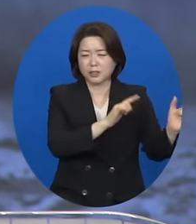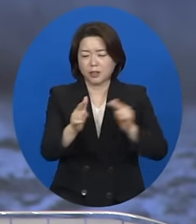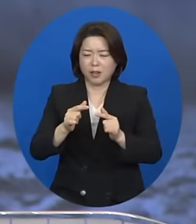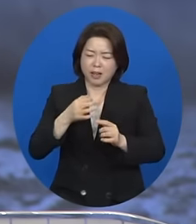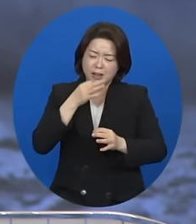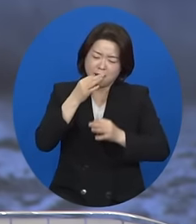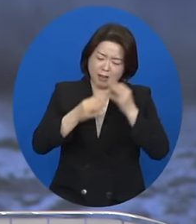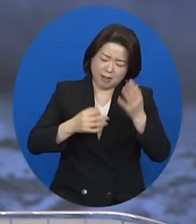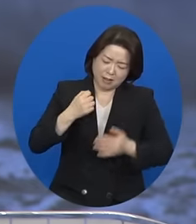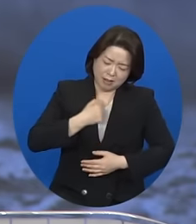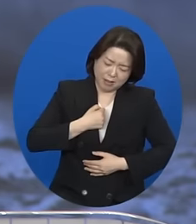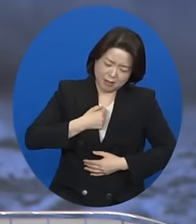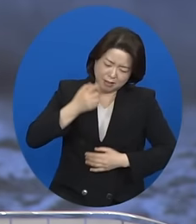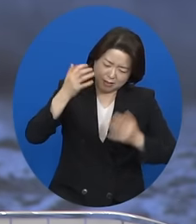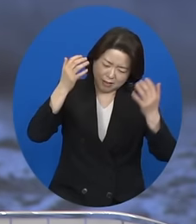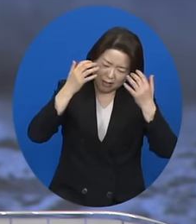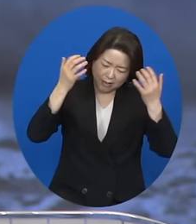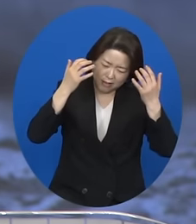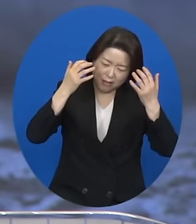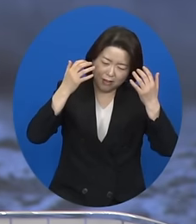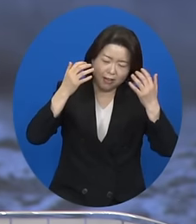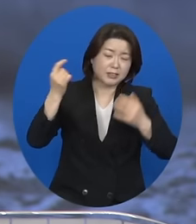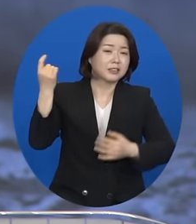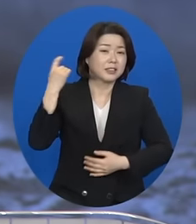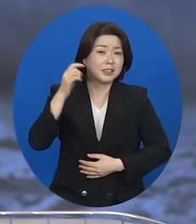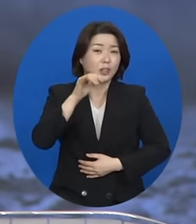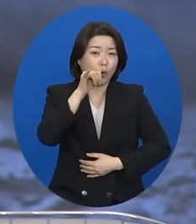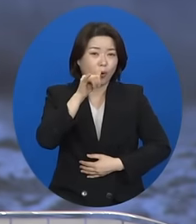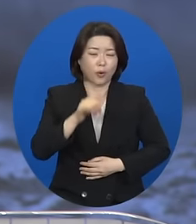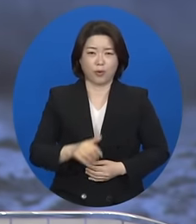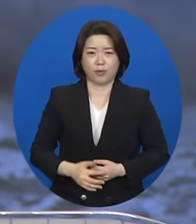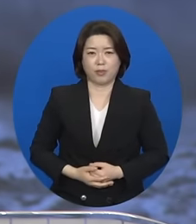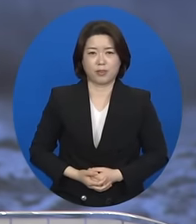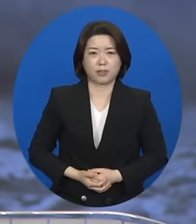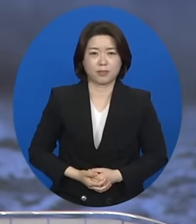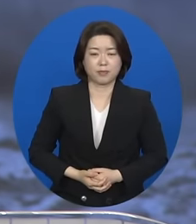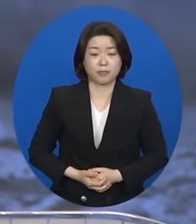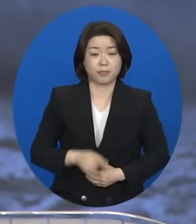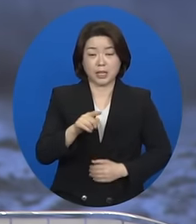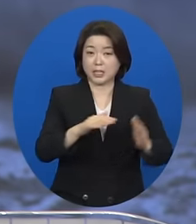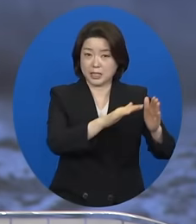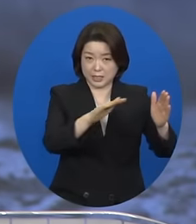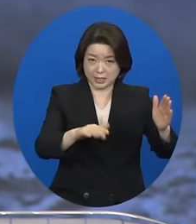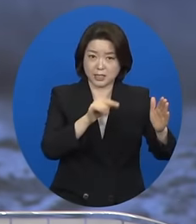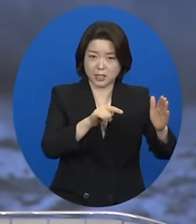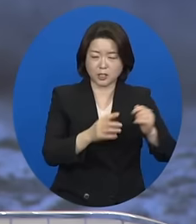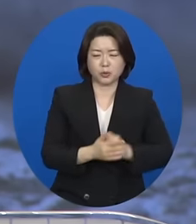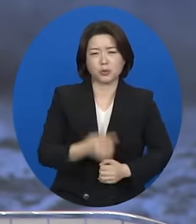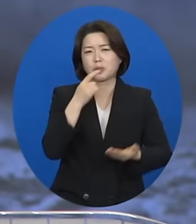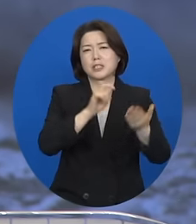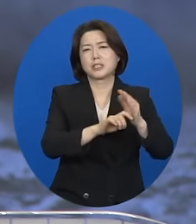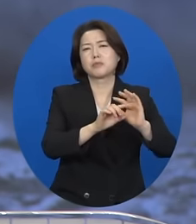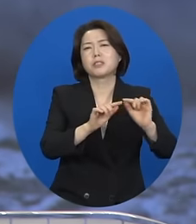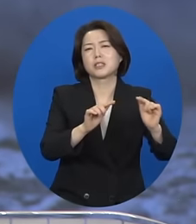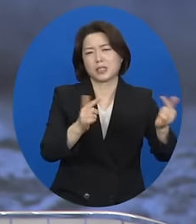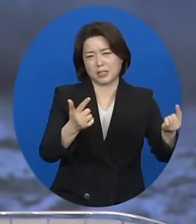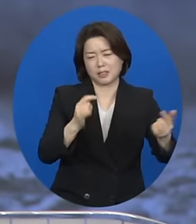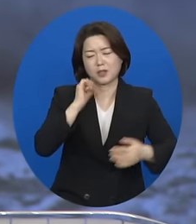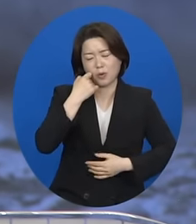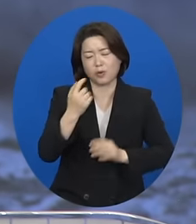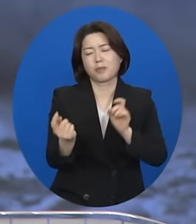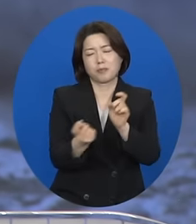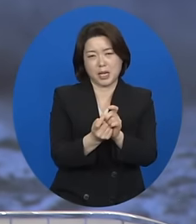신음소리가 피조물의 신음 소리가 들려와요이 가정도 만만치 하는 어려움을